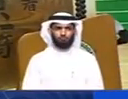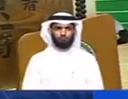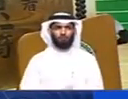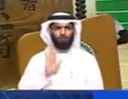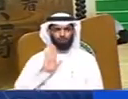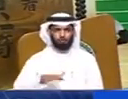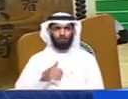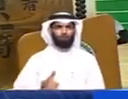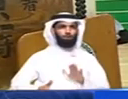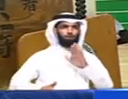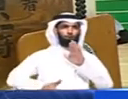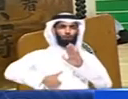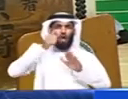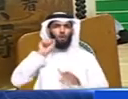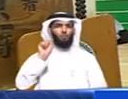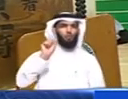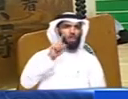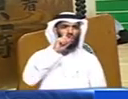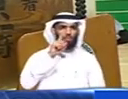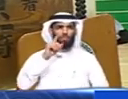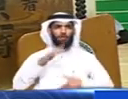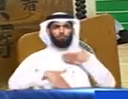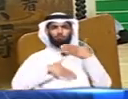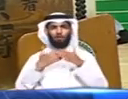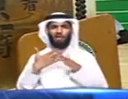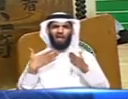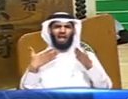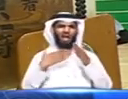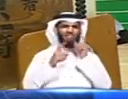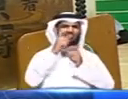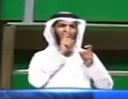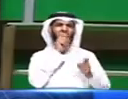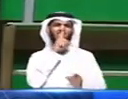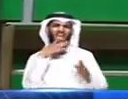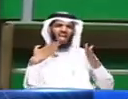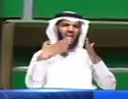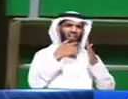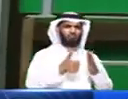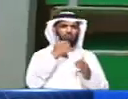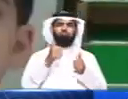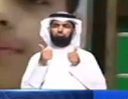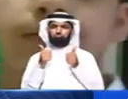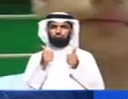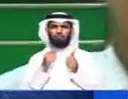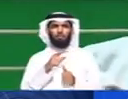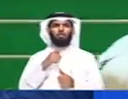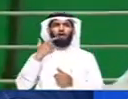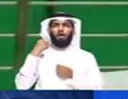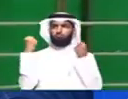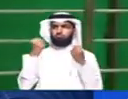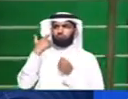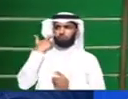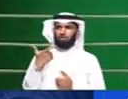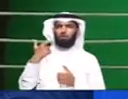وفزت بالفايت الأول، خسرت بالفايت قبل النهائي، وأدائي كان جيد بشهادة مدربي شيهان